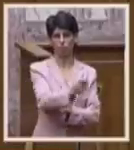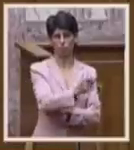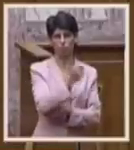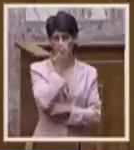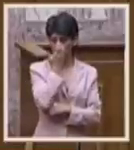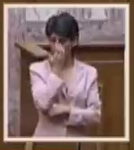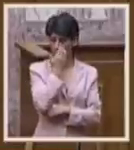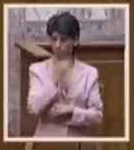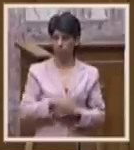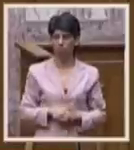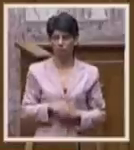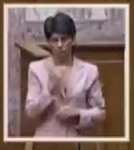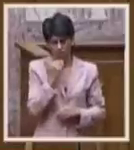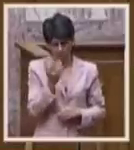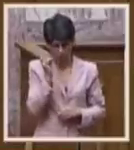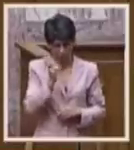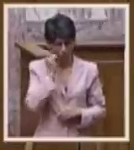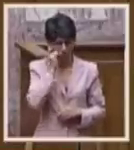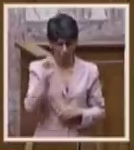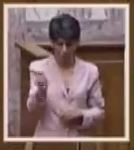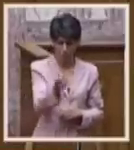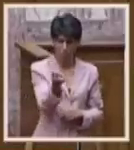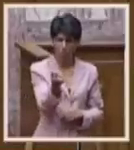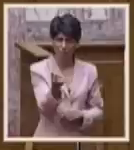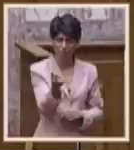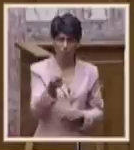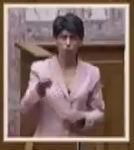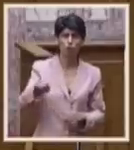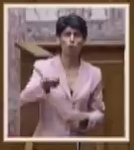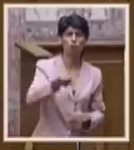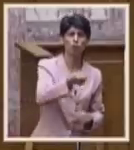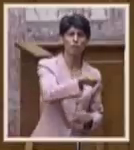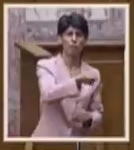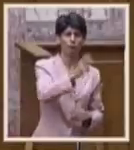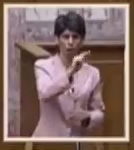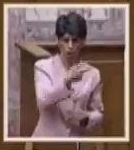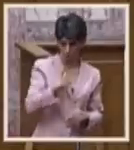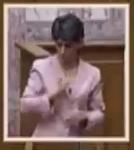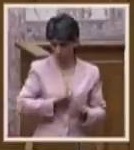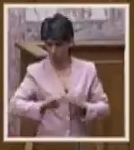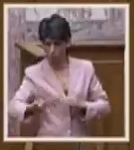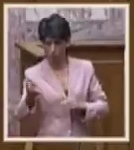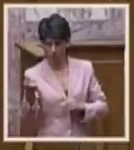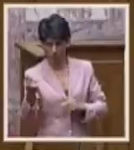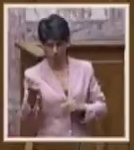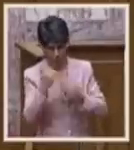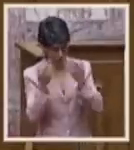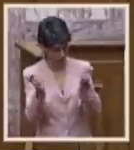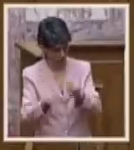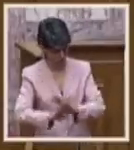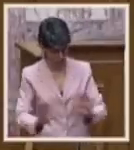μπορούσαμε να σκεφτούμε να πληρώσουμε σε δραχμές το χρέος μας που είναι σε ευρώ. Τρίτη